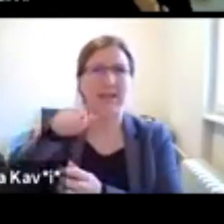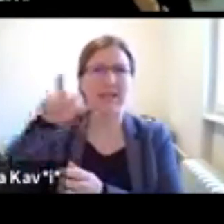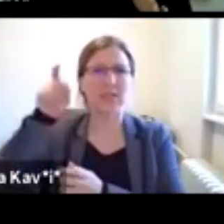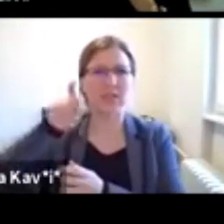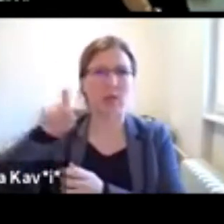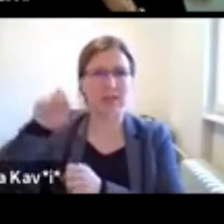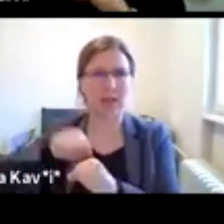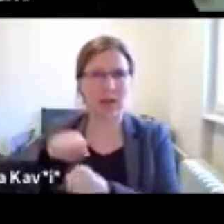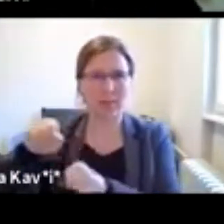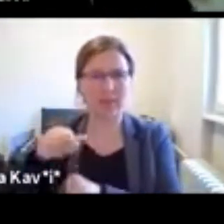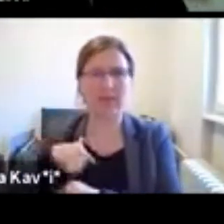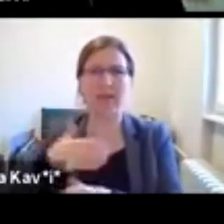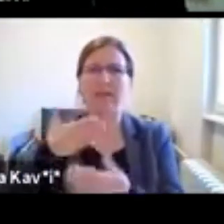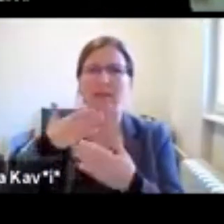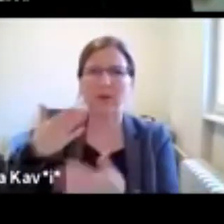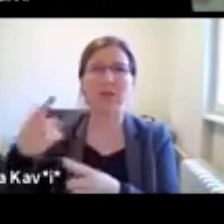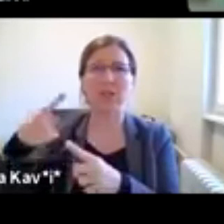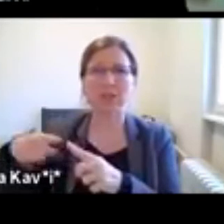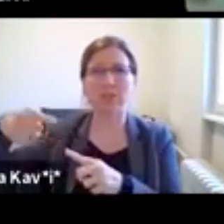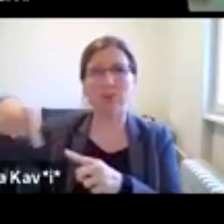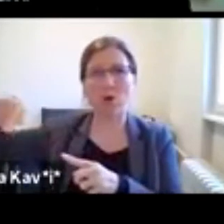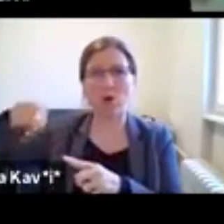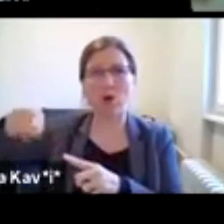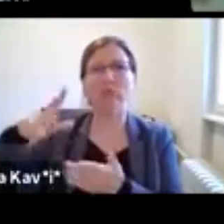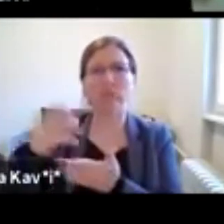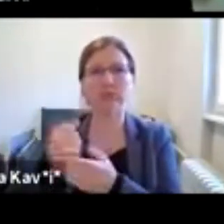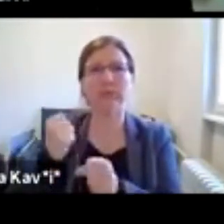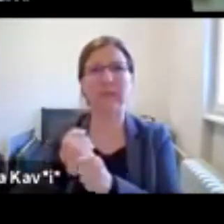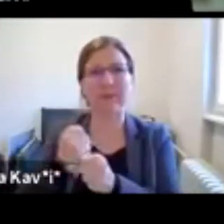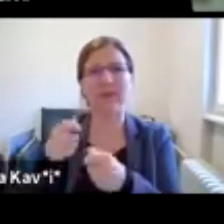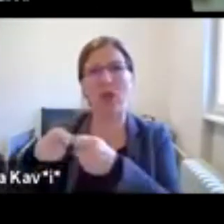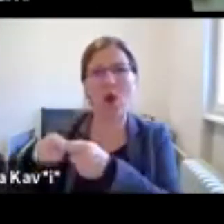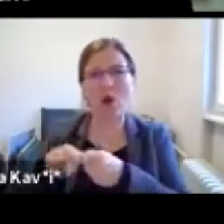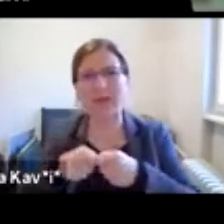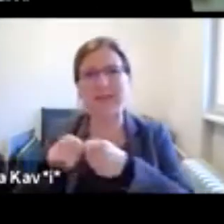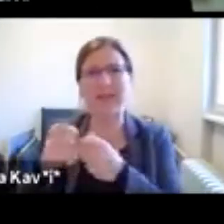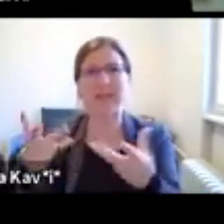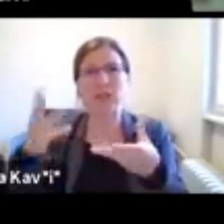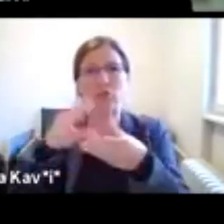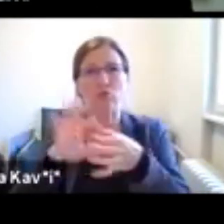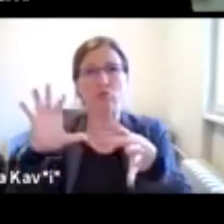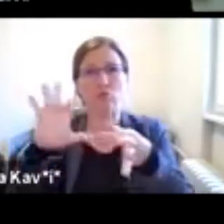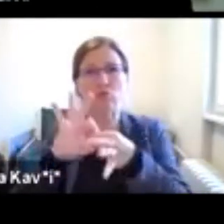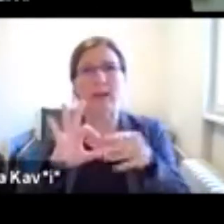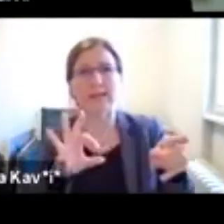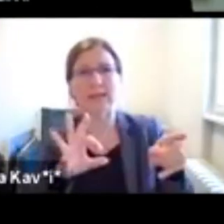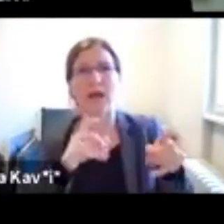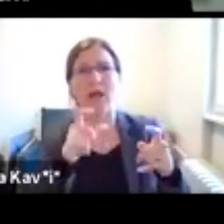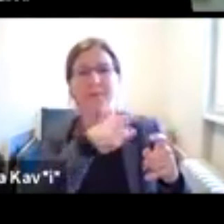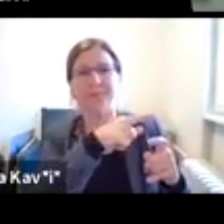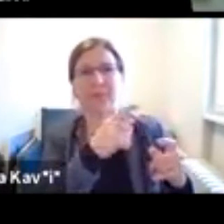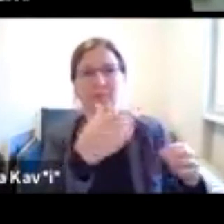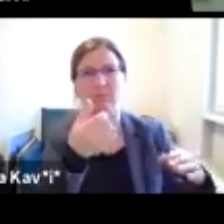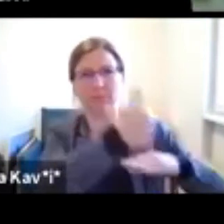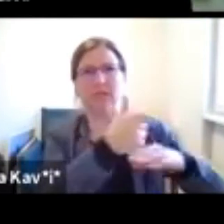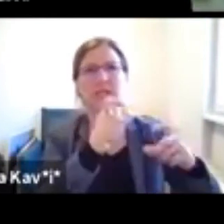politike, što koordinira sa i krovnom organizacijom, zajednicom Saveza osoba s invaliditetom, a